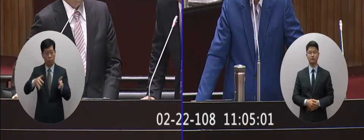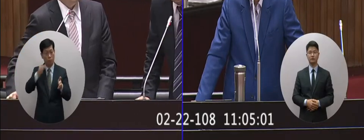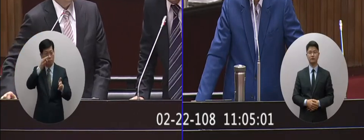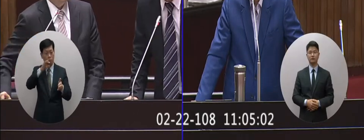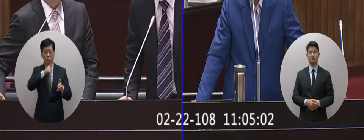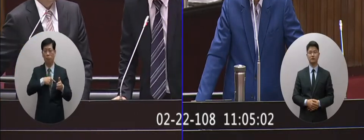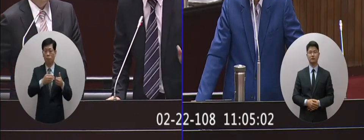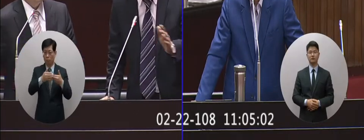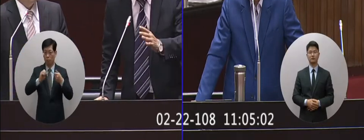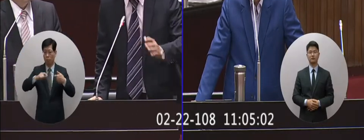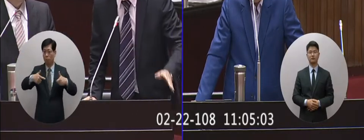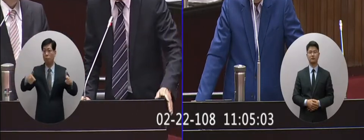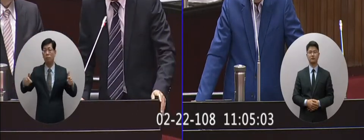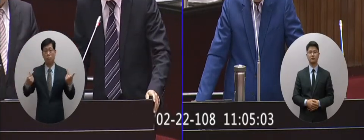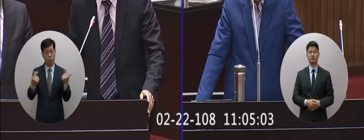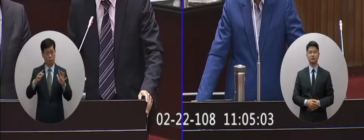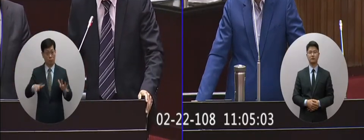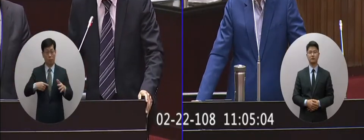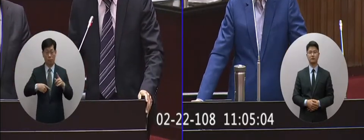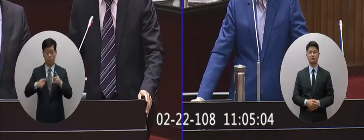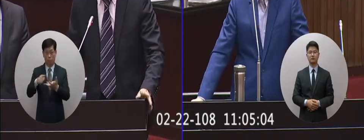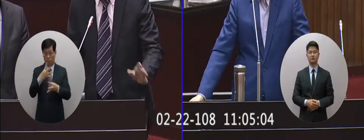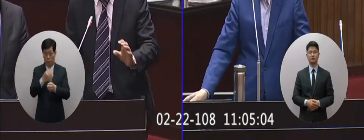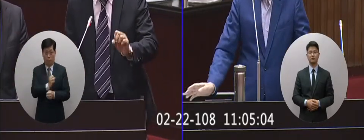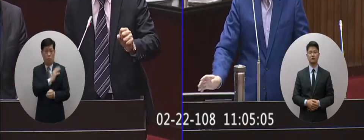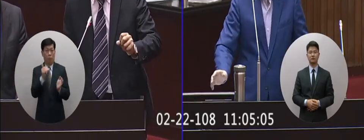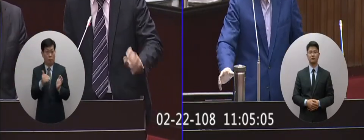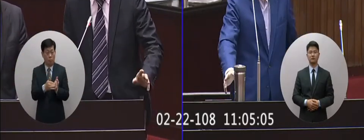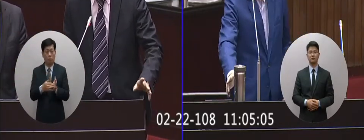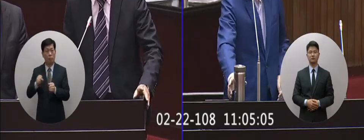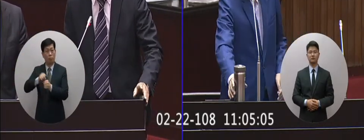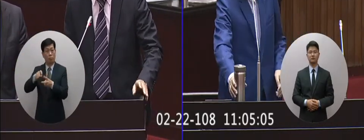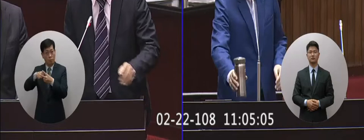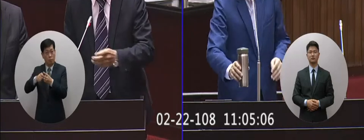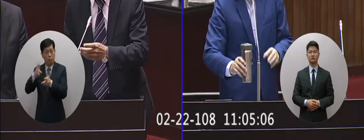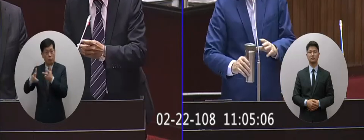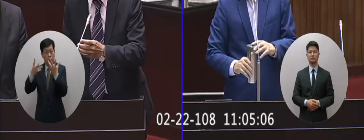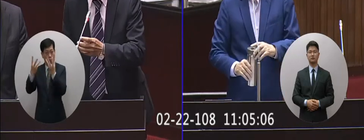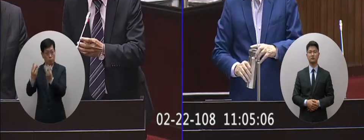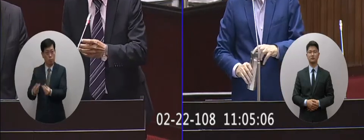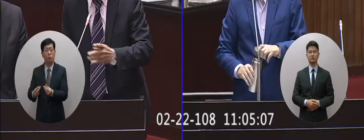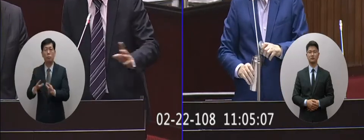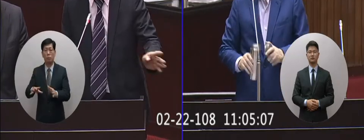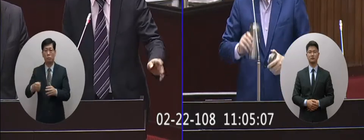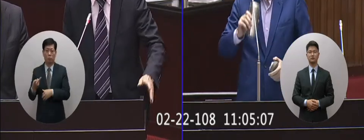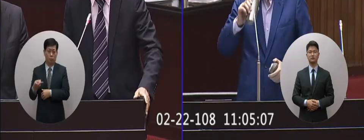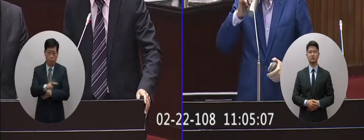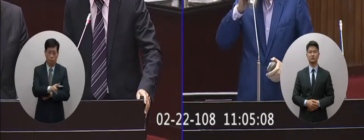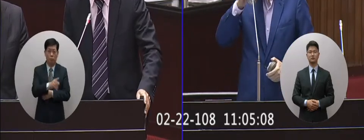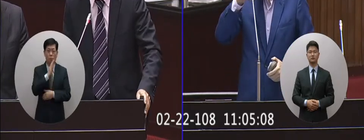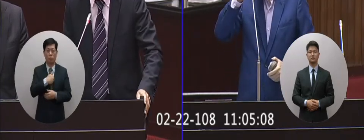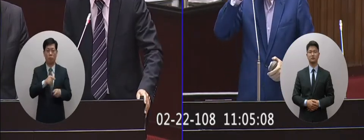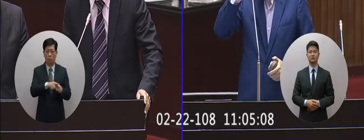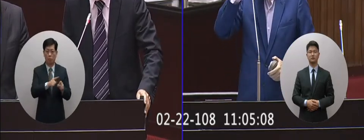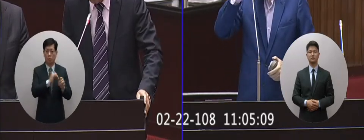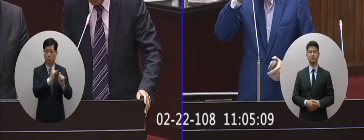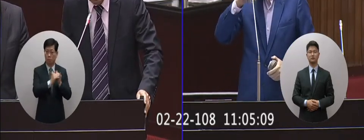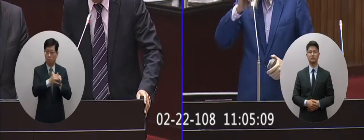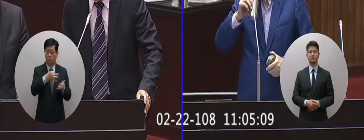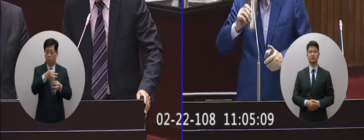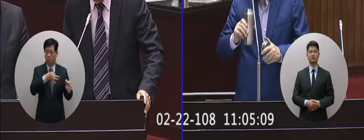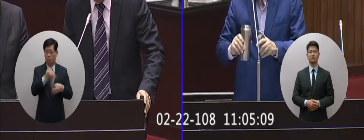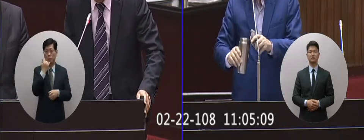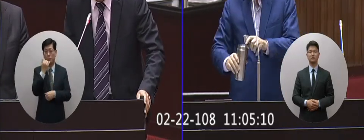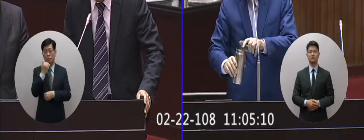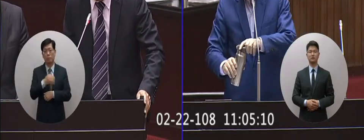节需求不一样。比如说我们现在元宵节刚过，所以加工的需求开始减少，我们全部会调到消费者市场。所以跟委员